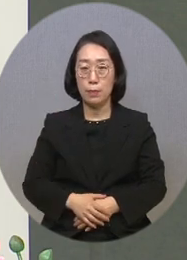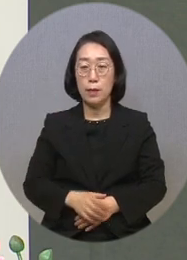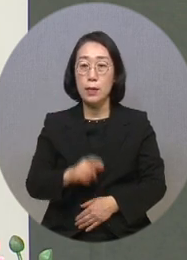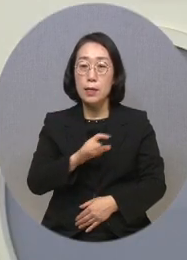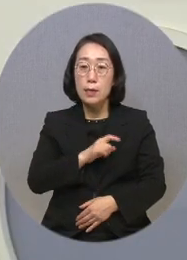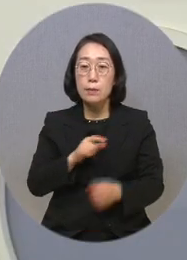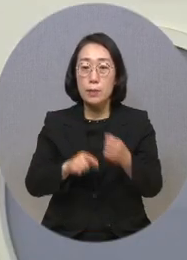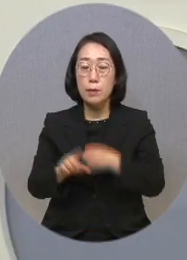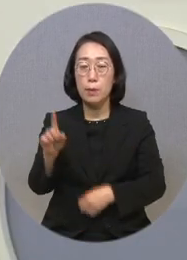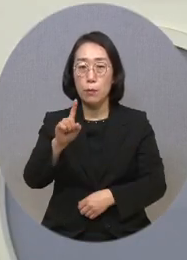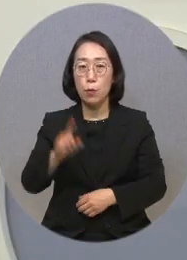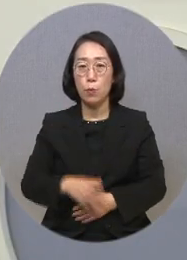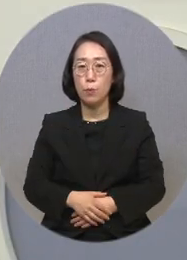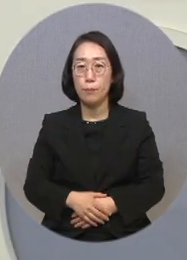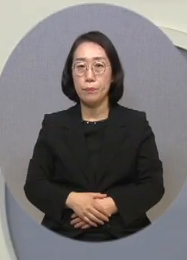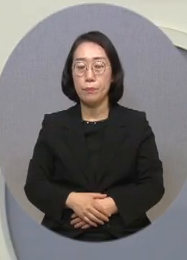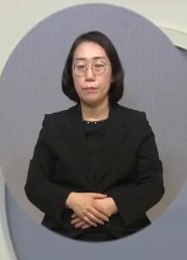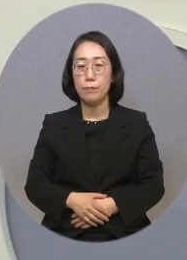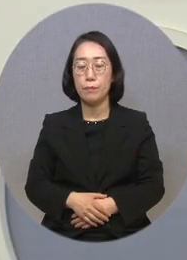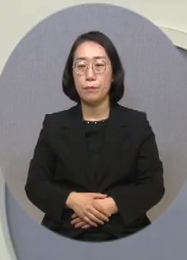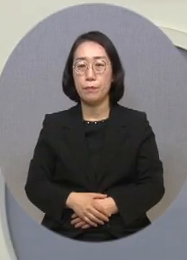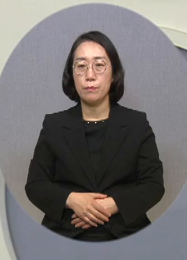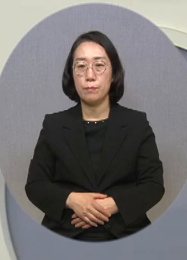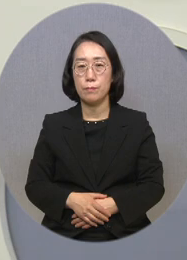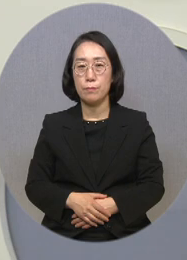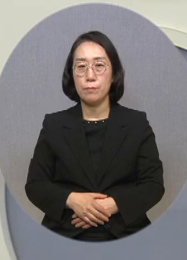양백산입니까? 아, 양백산은